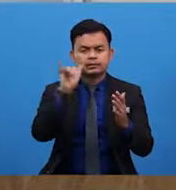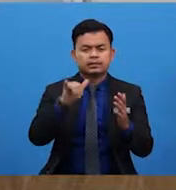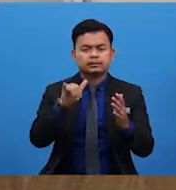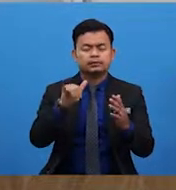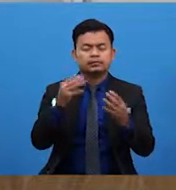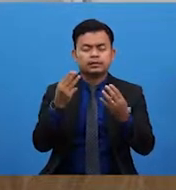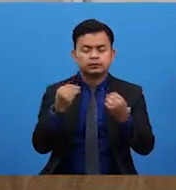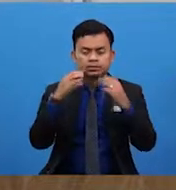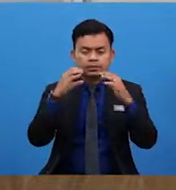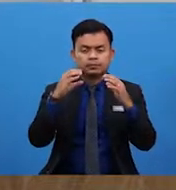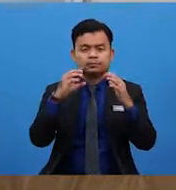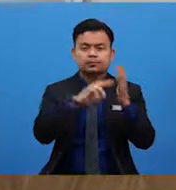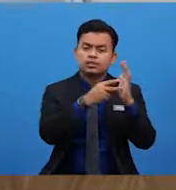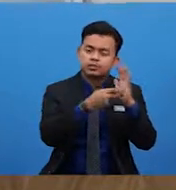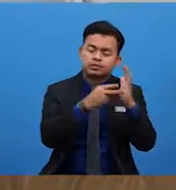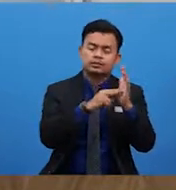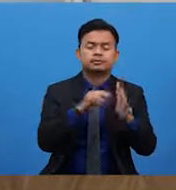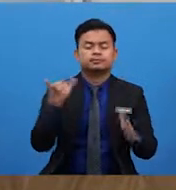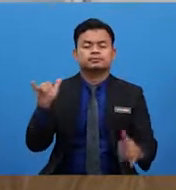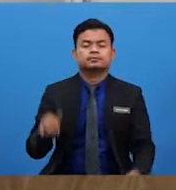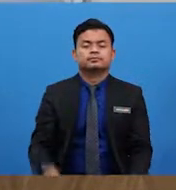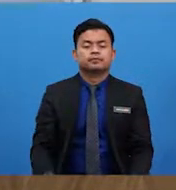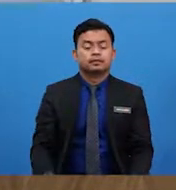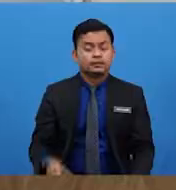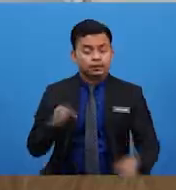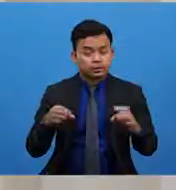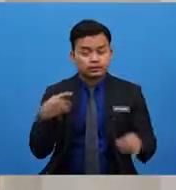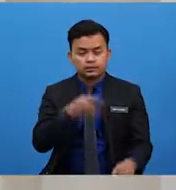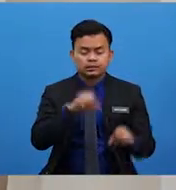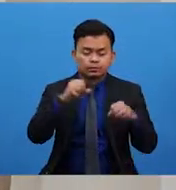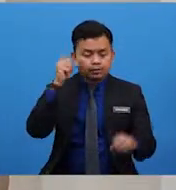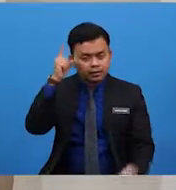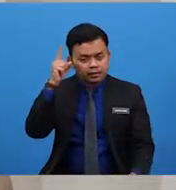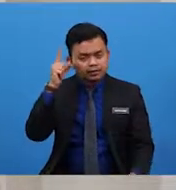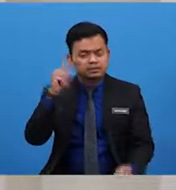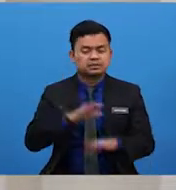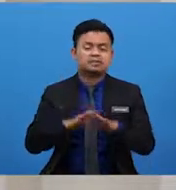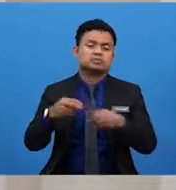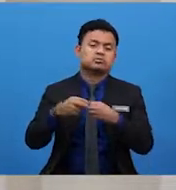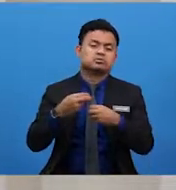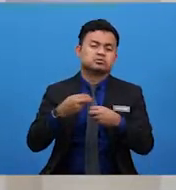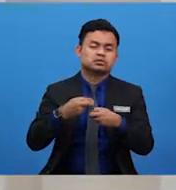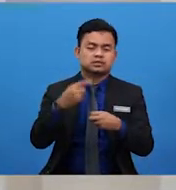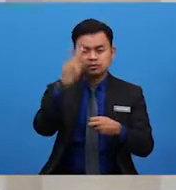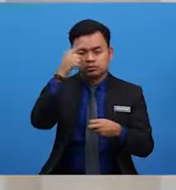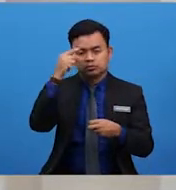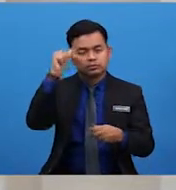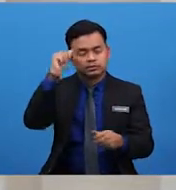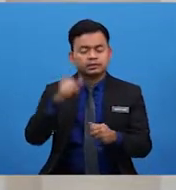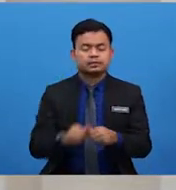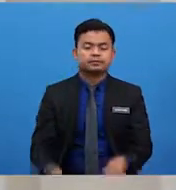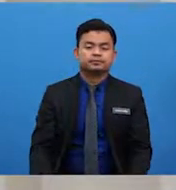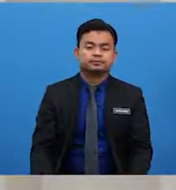seni Jutsu mobil sedang bila kita paham tak susah untuk diingat sebenarnya diam oke juga dijelaskan lebih lanjut tentang lima